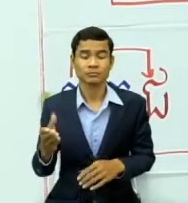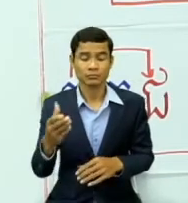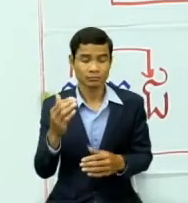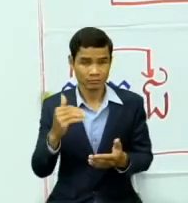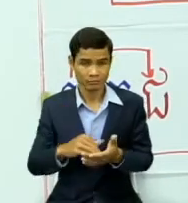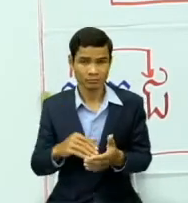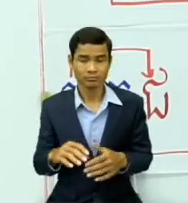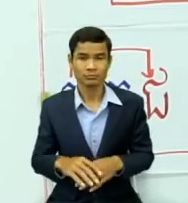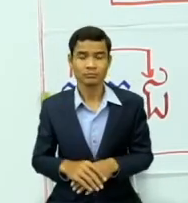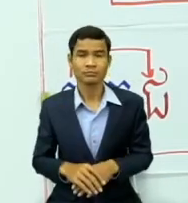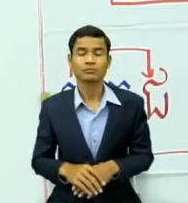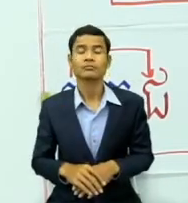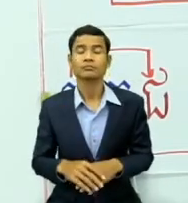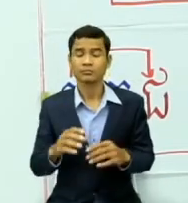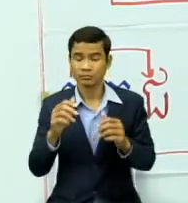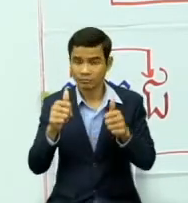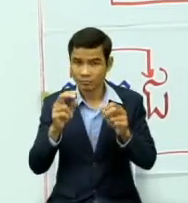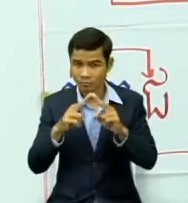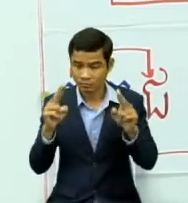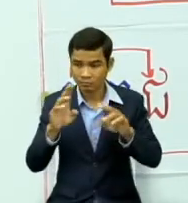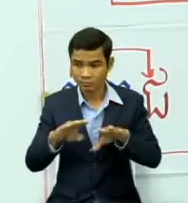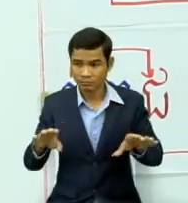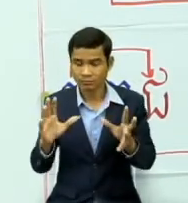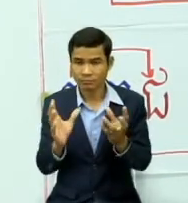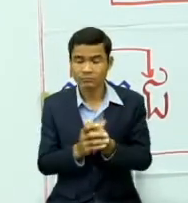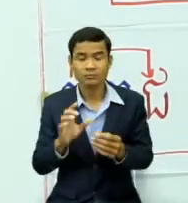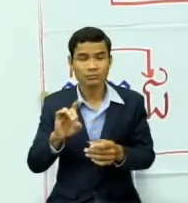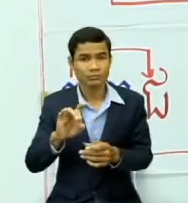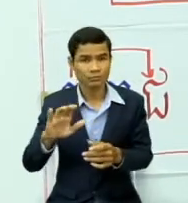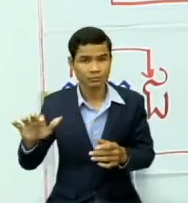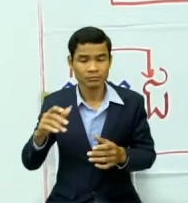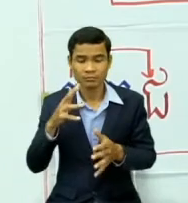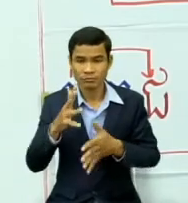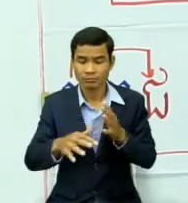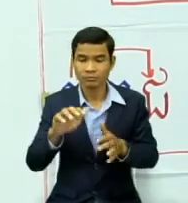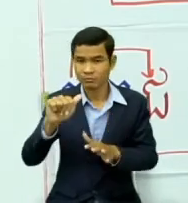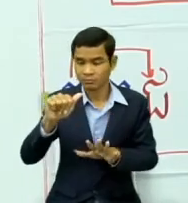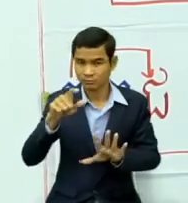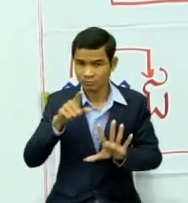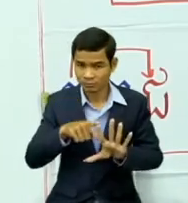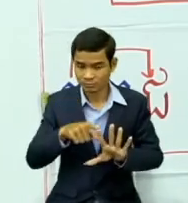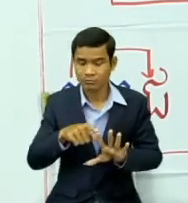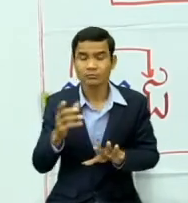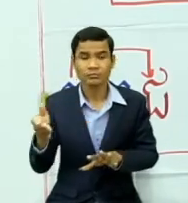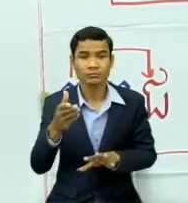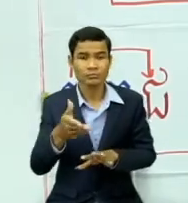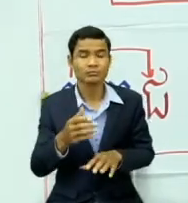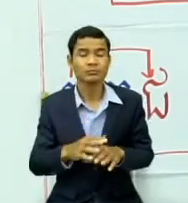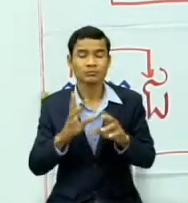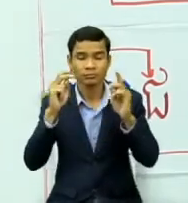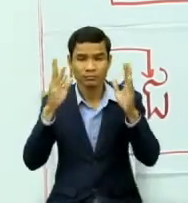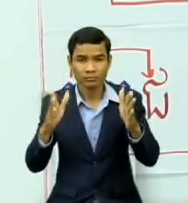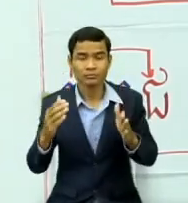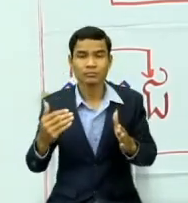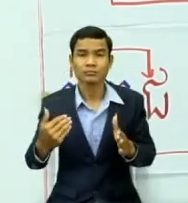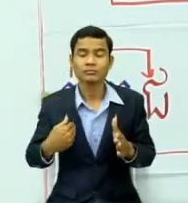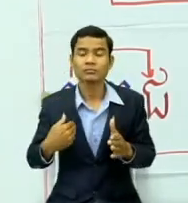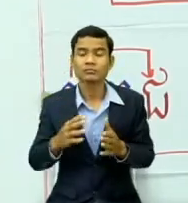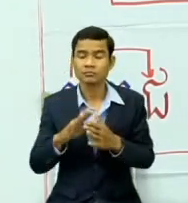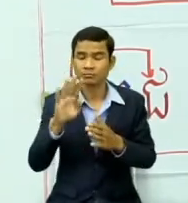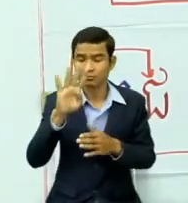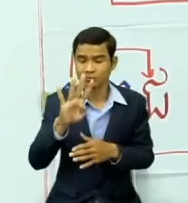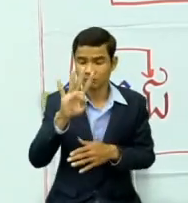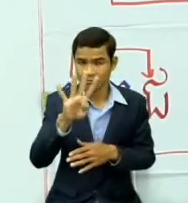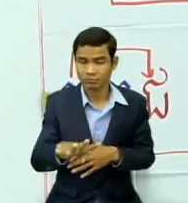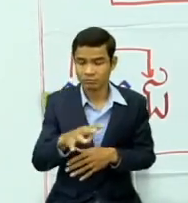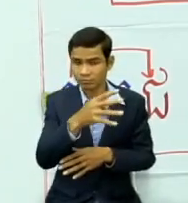tiên. Chà, là ơn con. Chúng chỉ là nít chừng ăn thá nhỏ nè con nó. Chà, để chân này nè cửa nâng miến. Ta ràng mối